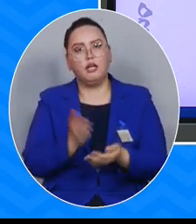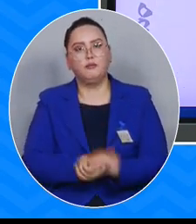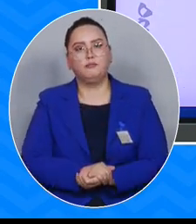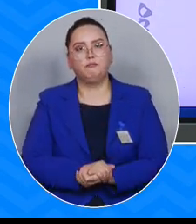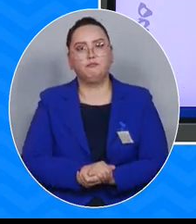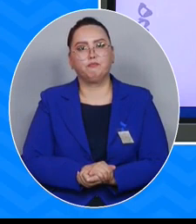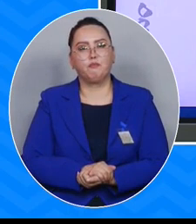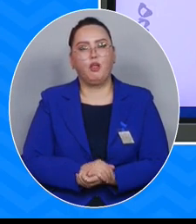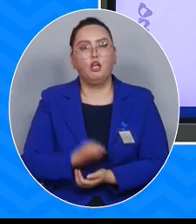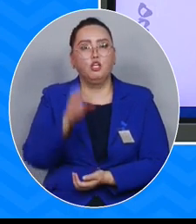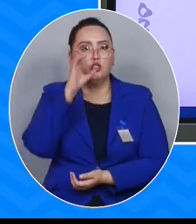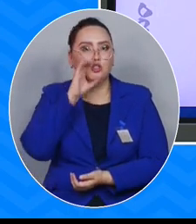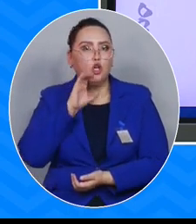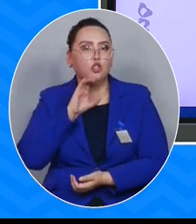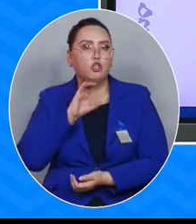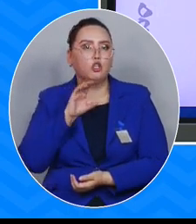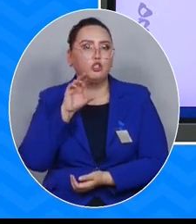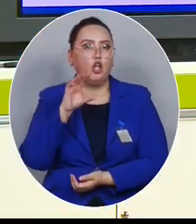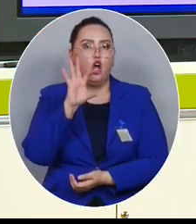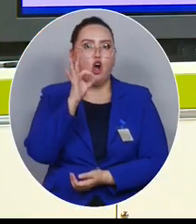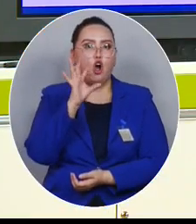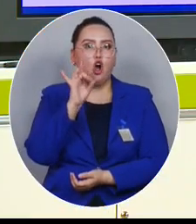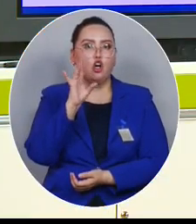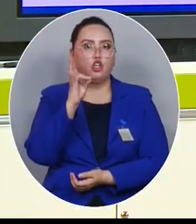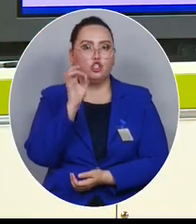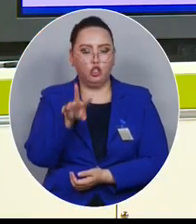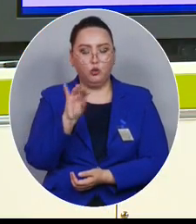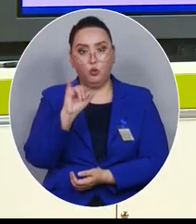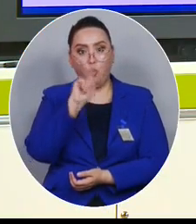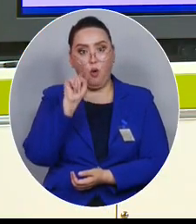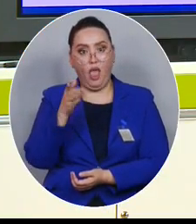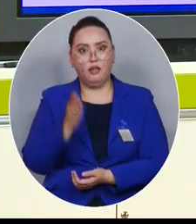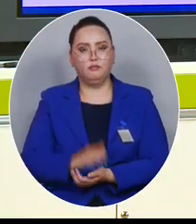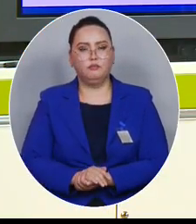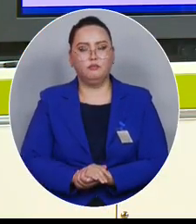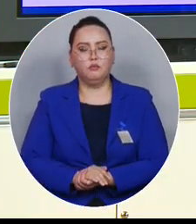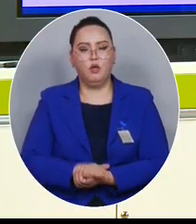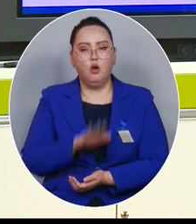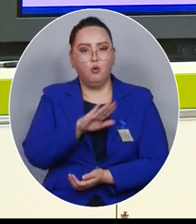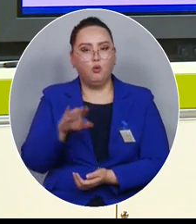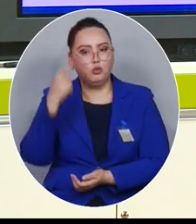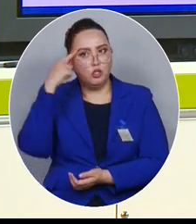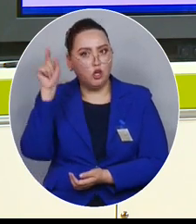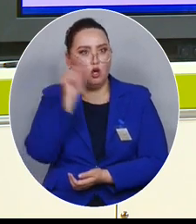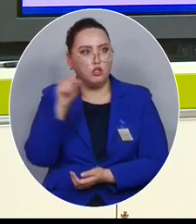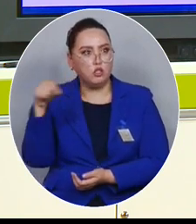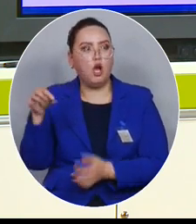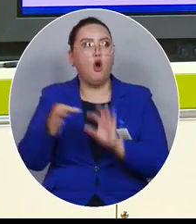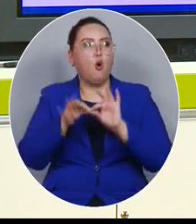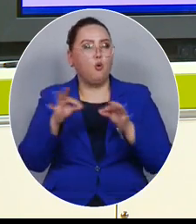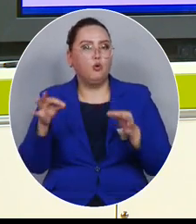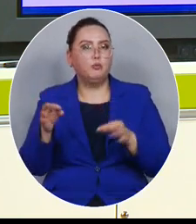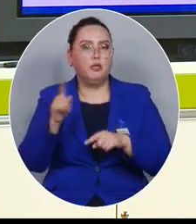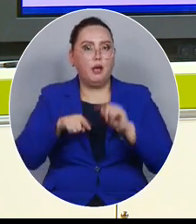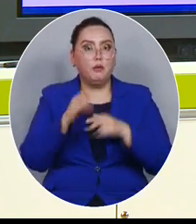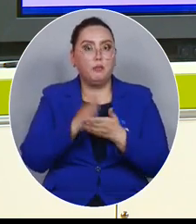сонорхолтой өрүнэл гэдж яг чххэм юүг хэлхээг гэдгэг анзаарий. Затахаар энэ хэвчэлэн биднар энэ зохоож гэг өгүүлбэр яг ямару аэдгүй